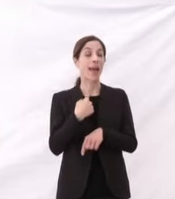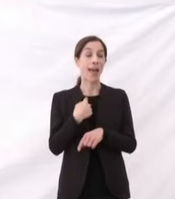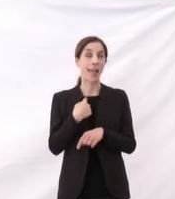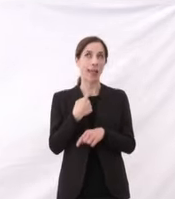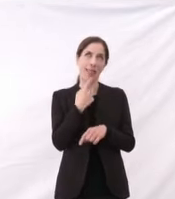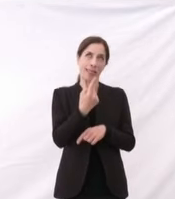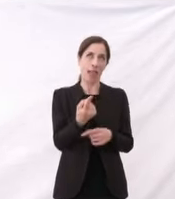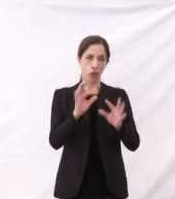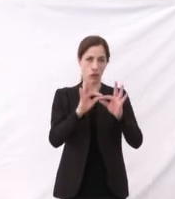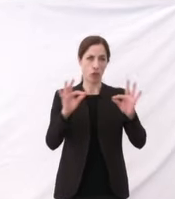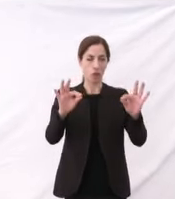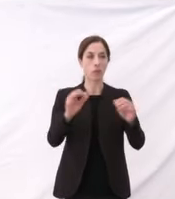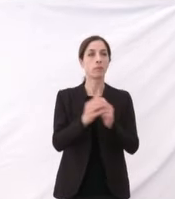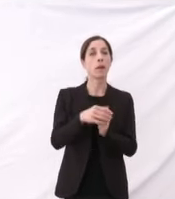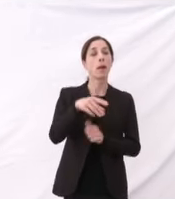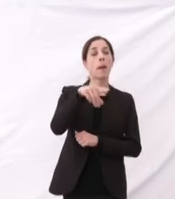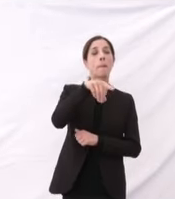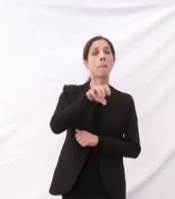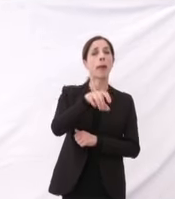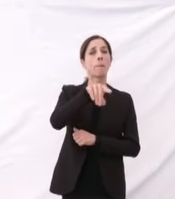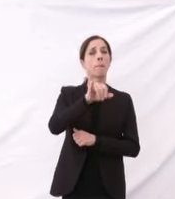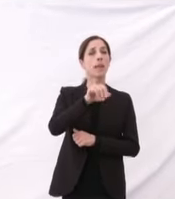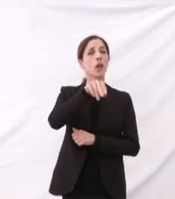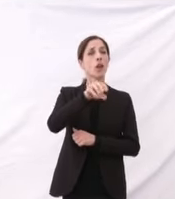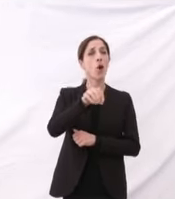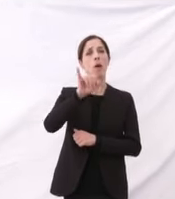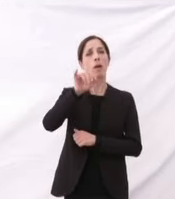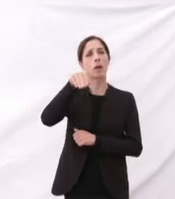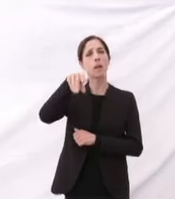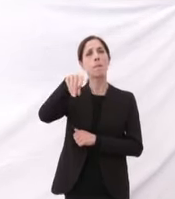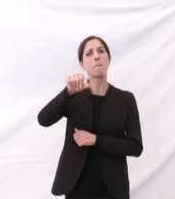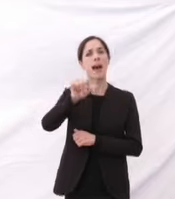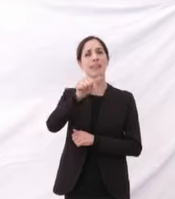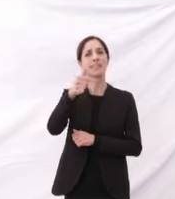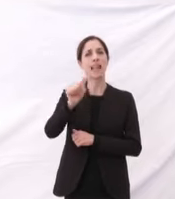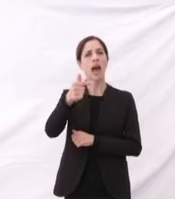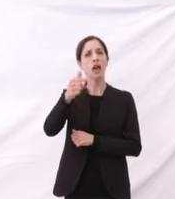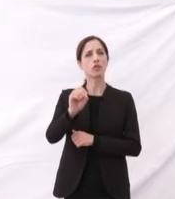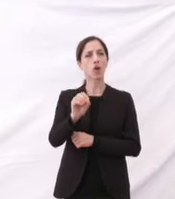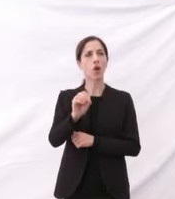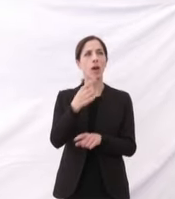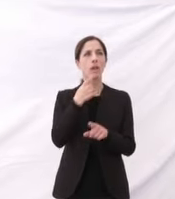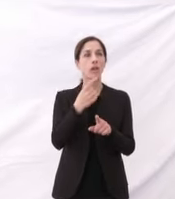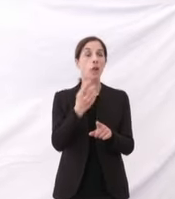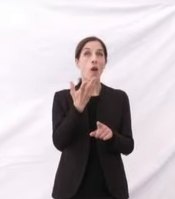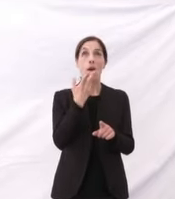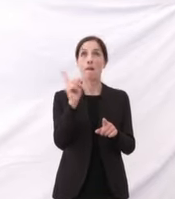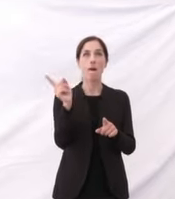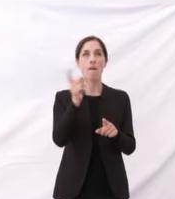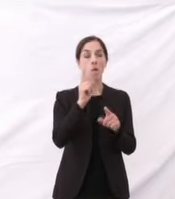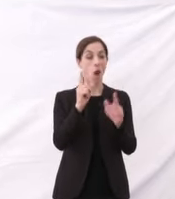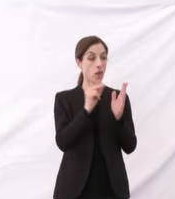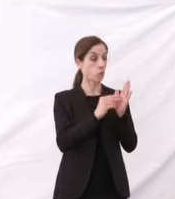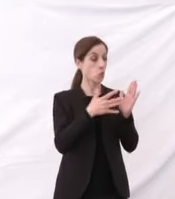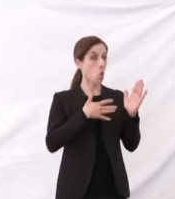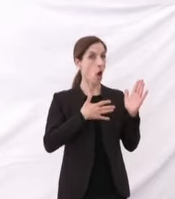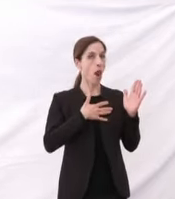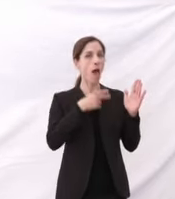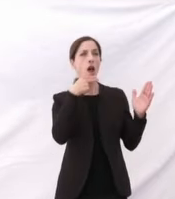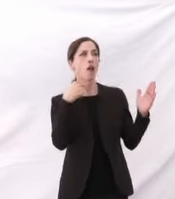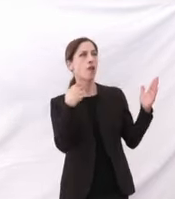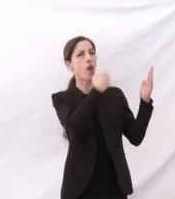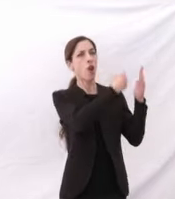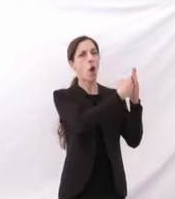Peppino Impastato non vogliono il suo nome per intitolare la loro scuola, perché